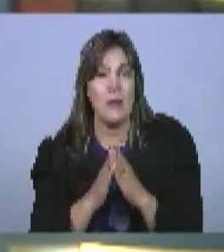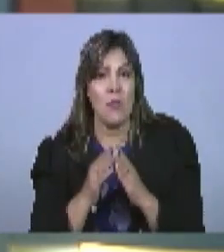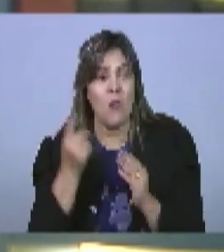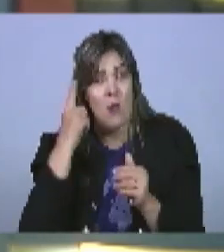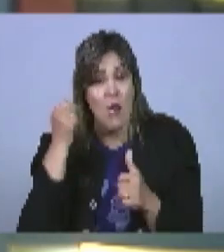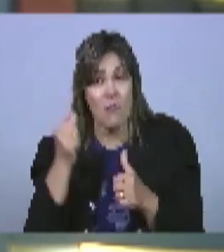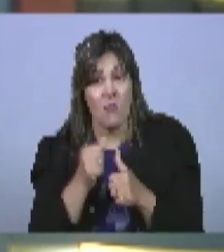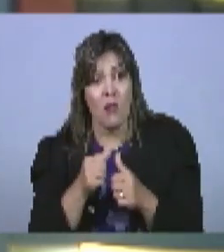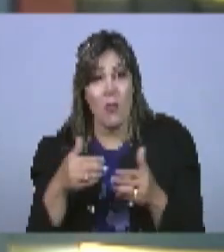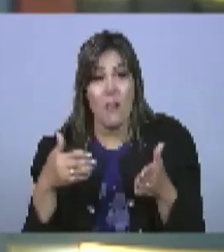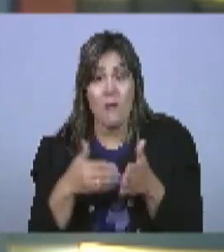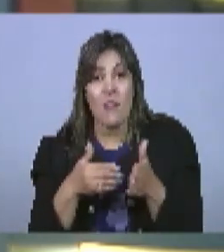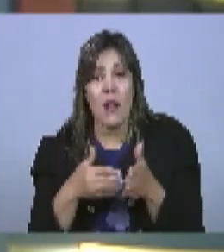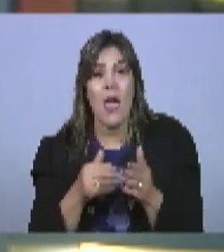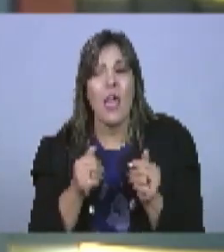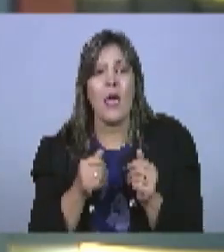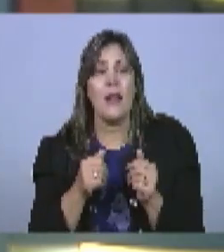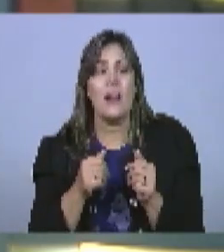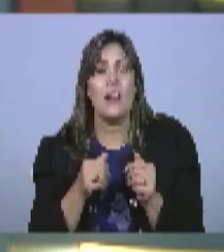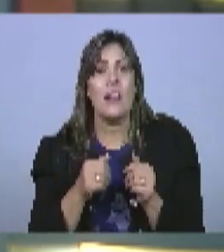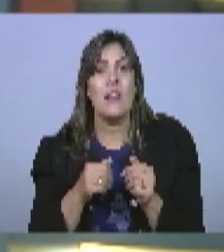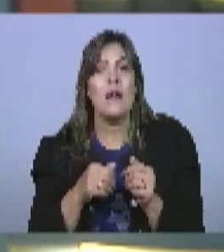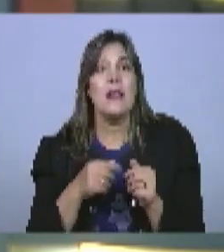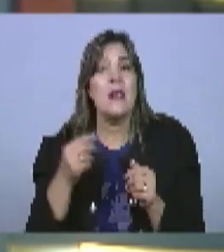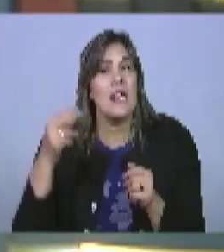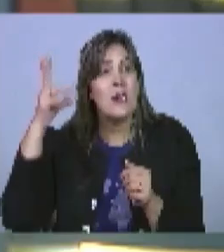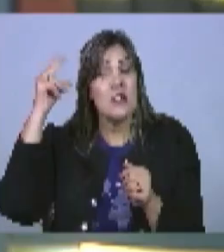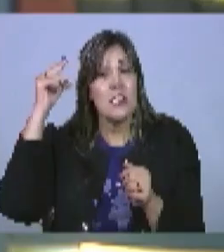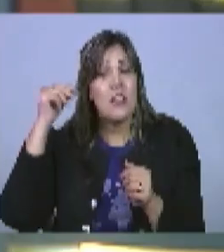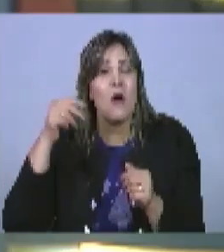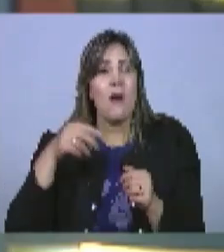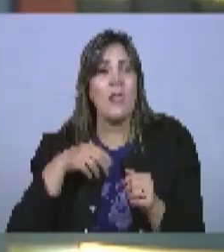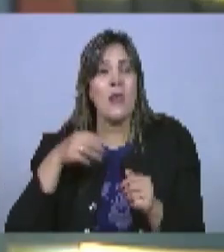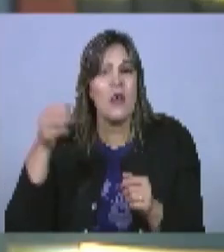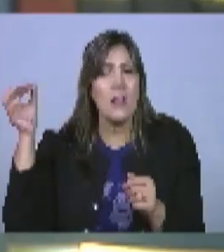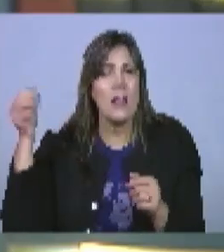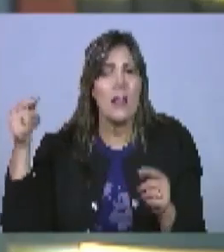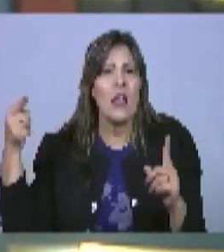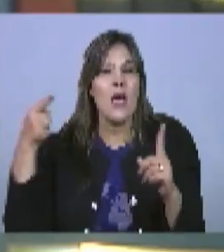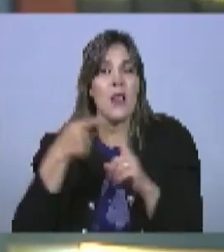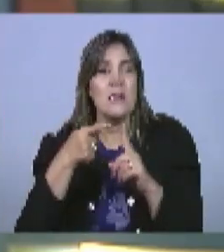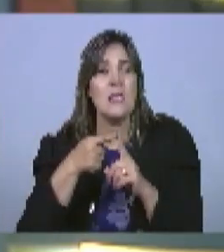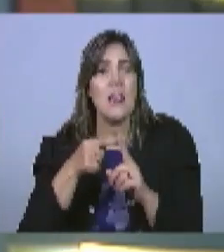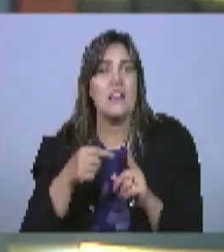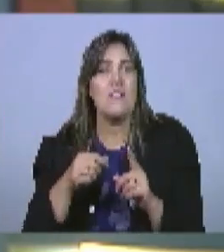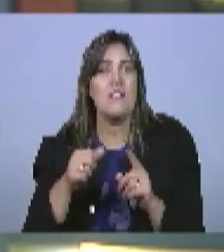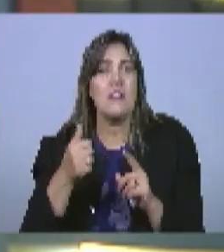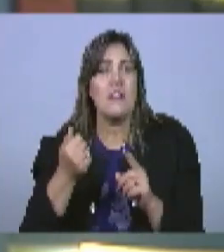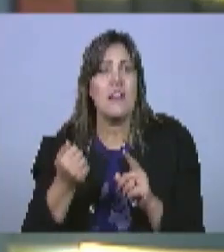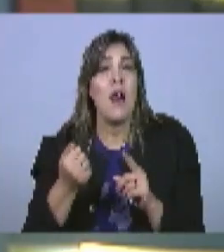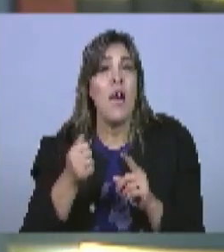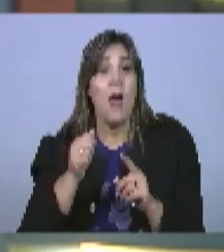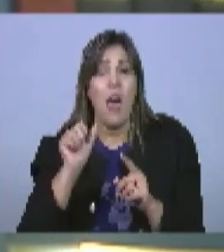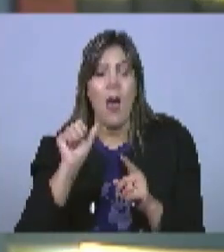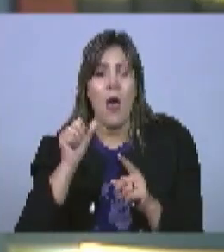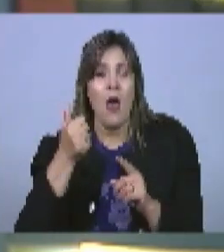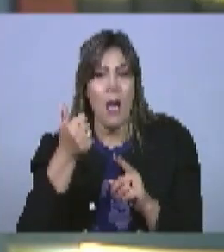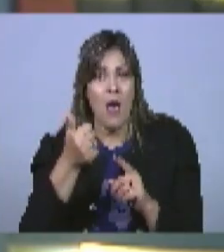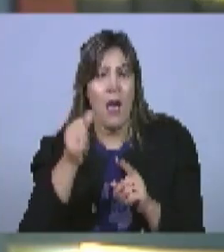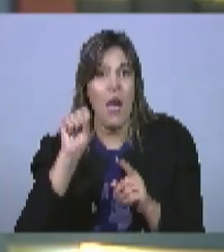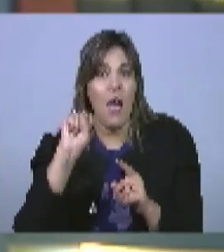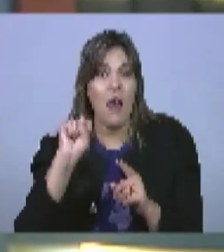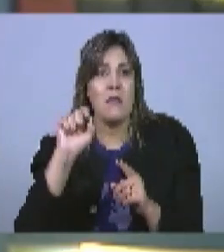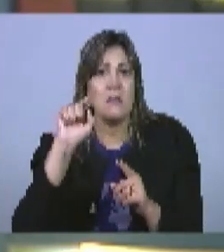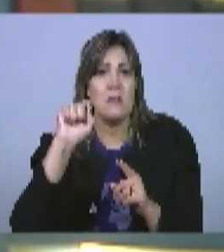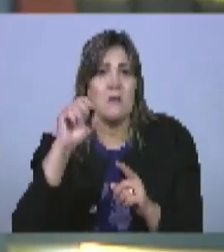اللي ضربت فيها اسرائيل اصفهان لم تستهدف المنشات النوويه عن قصد يعني استهدفت بعض